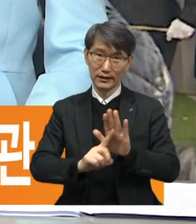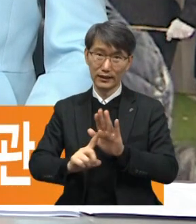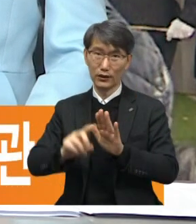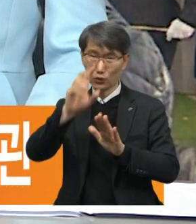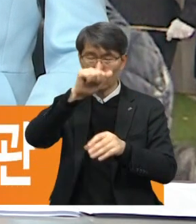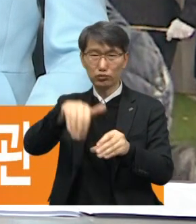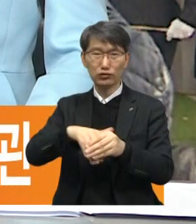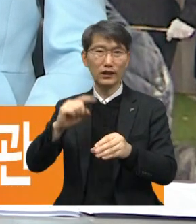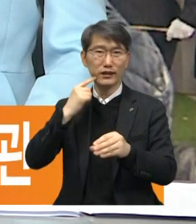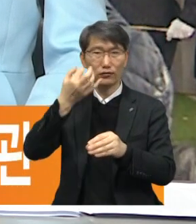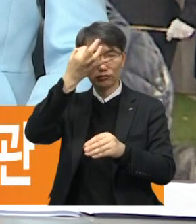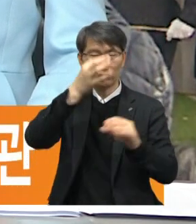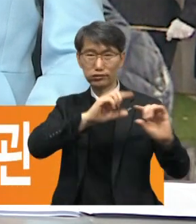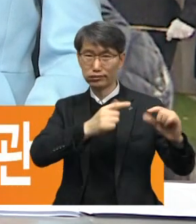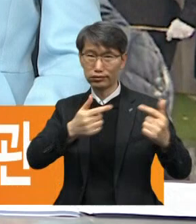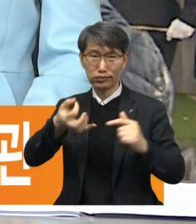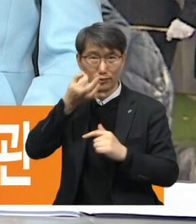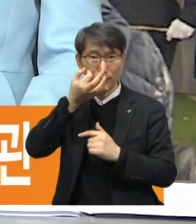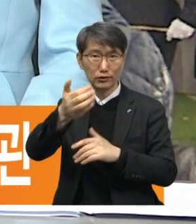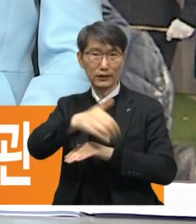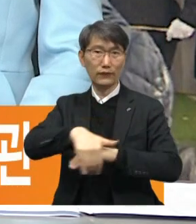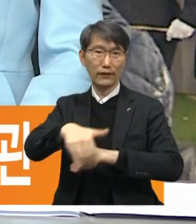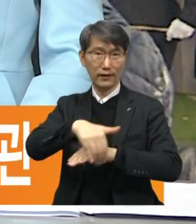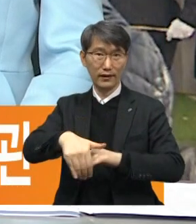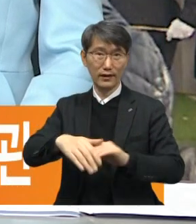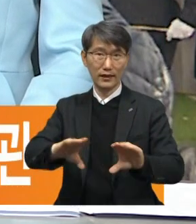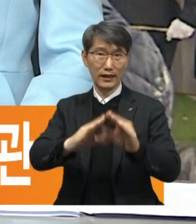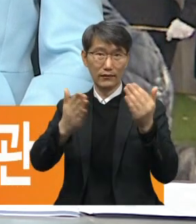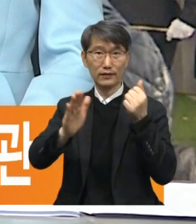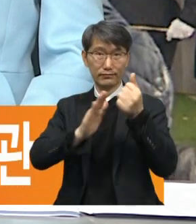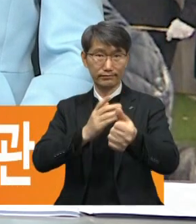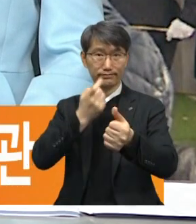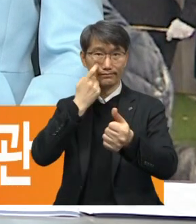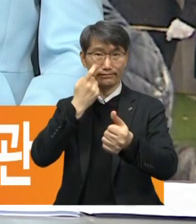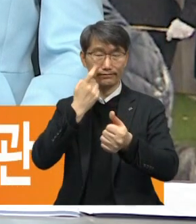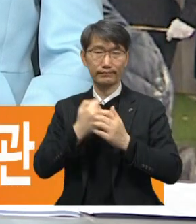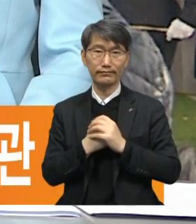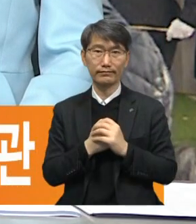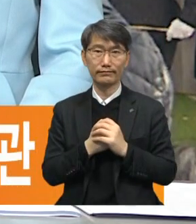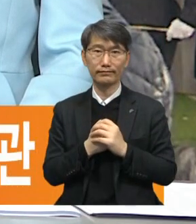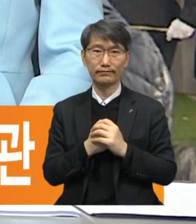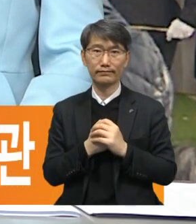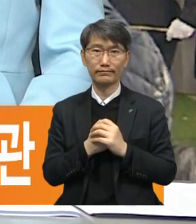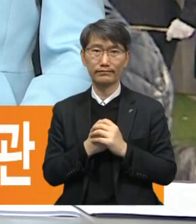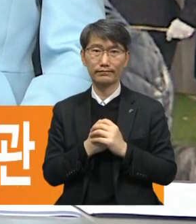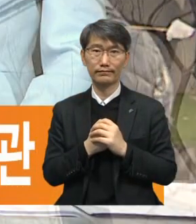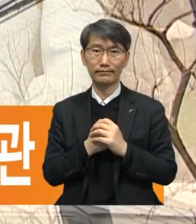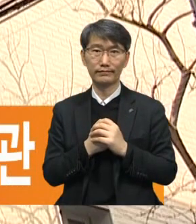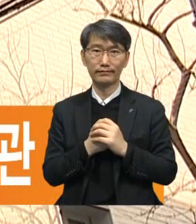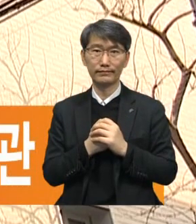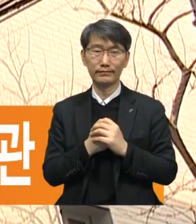양질의 문화예술 콘텐츠를 제공할 예정인데요. 그 개관식 현장에 박선아 기자가 다녀왔습니다.